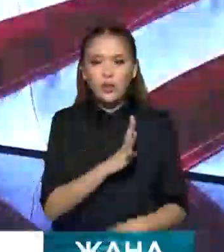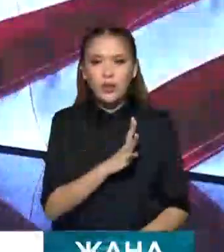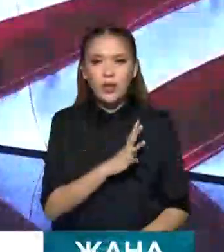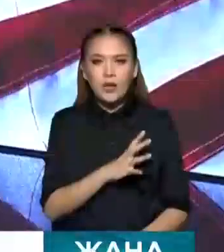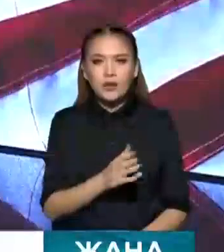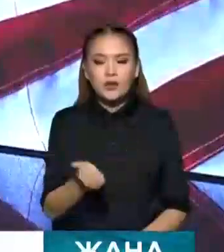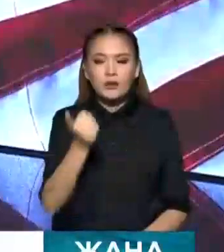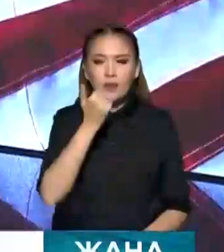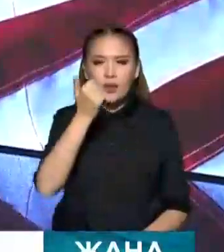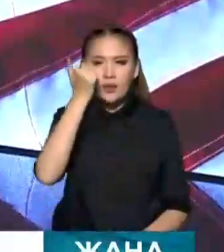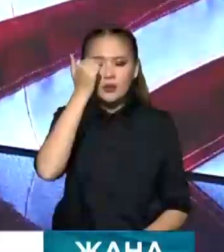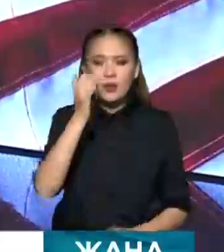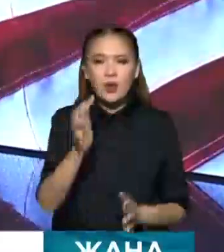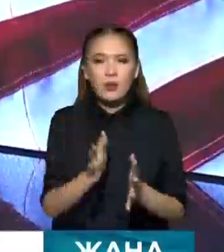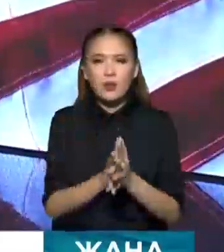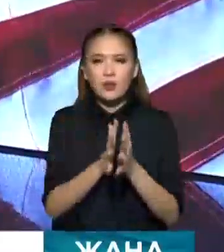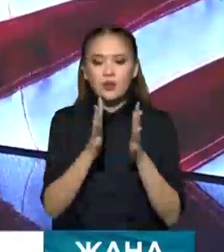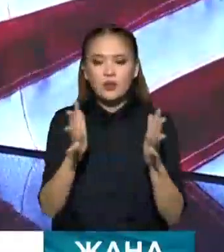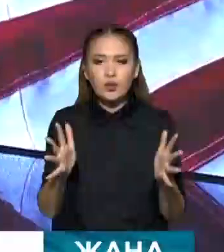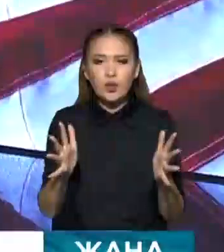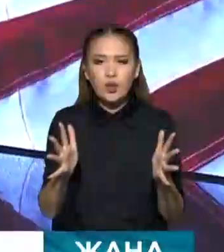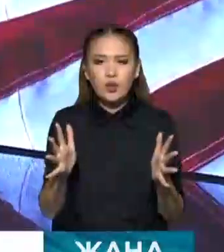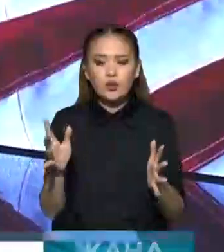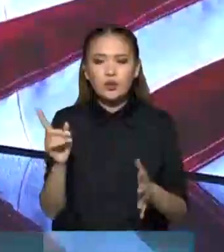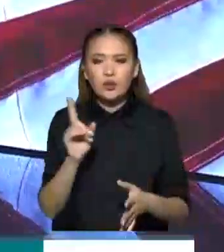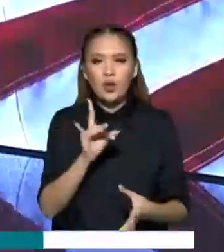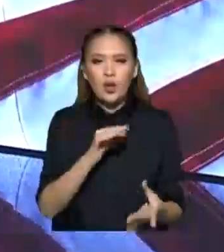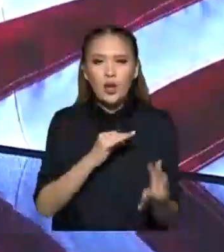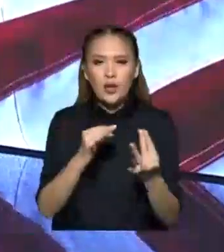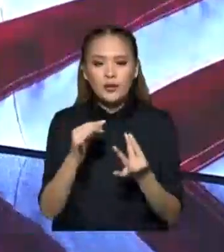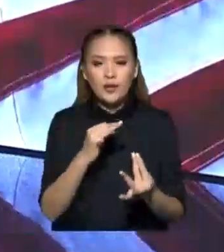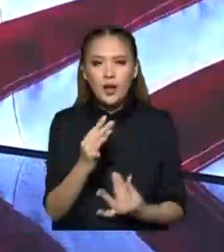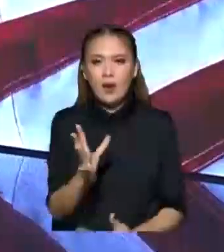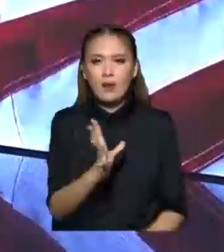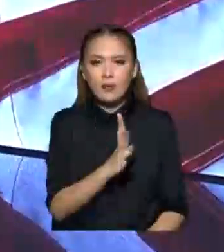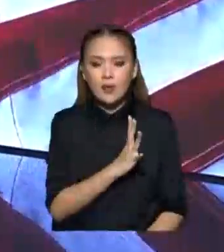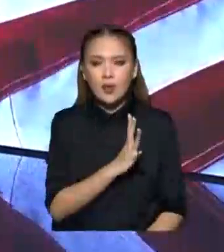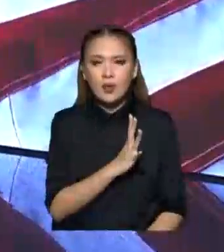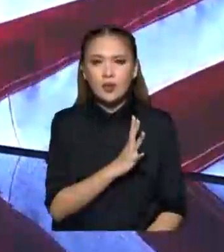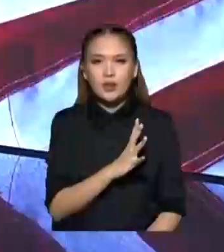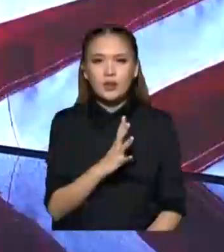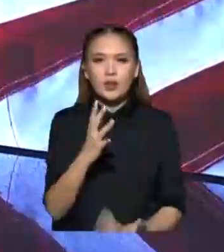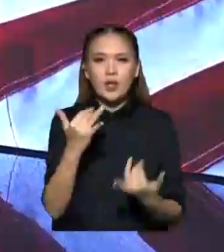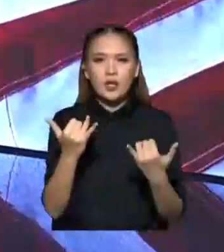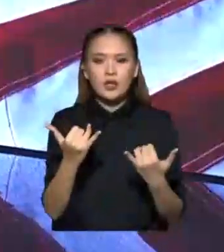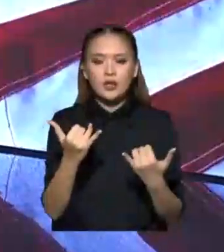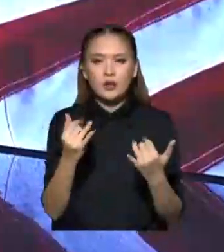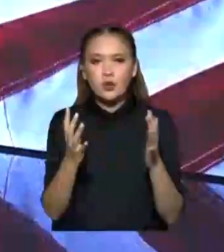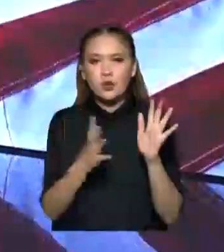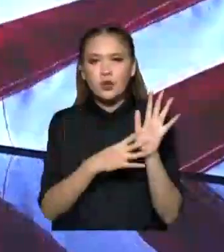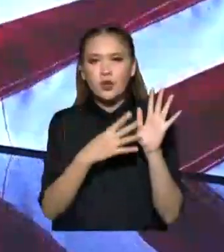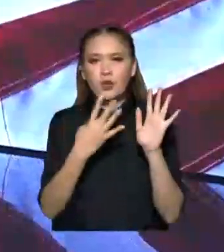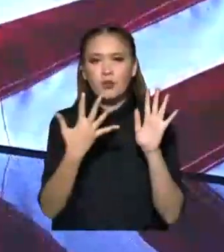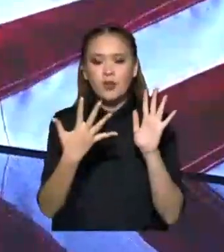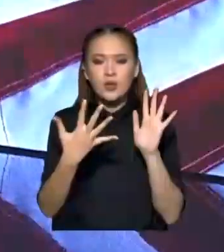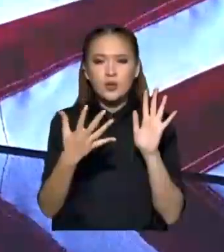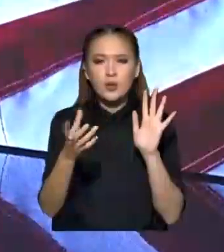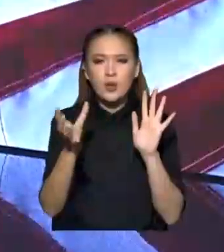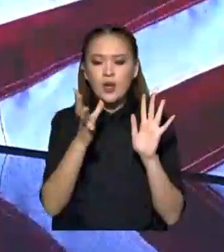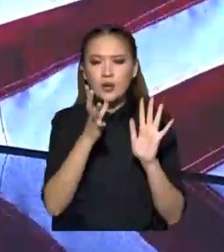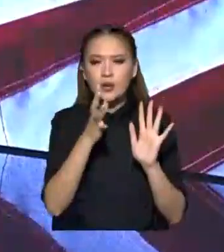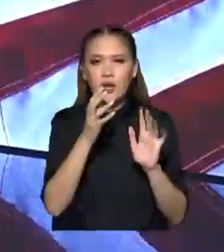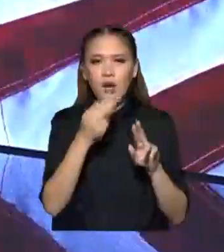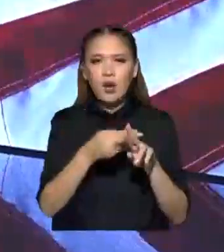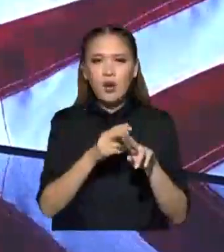мырза, студиямызға келіп біраз мәселенің бетін қайырдыңыз. Қазір 9:45 минутта біздің Жібек жолы World